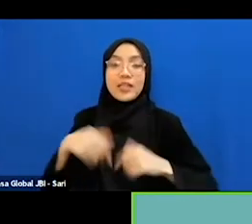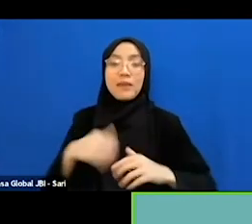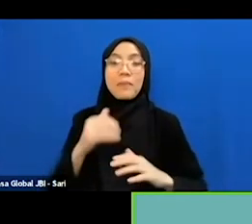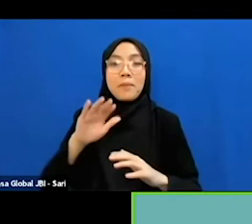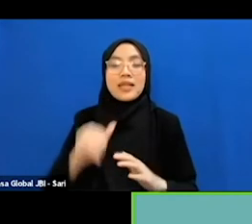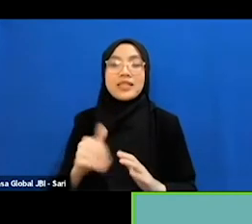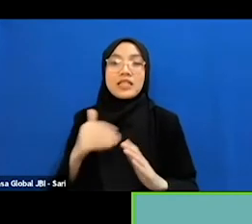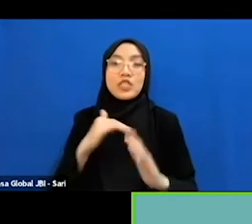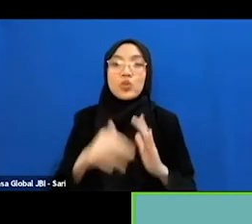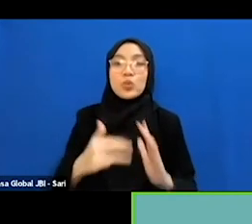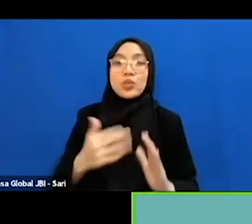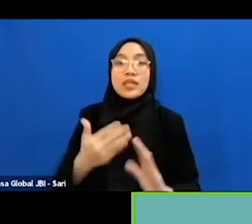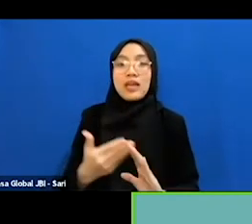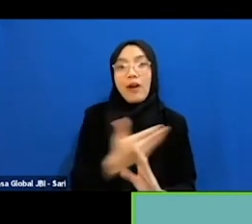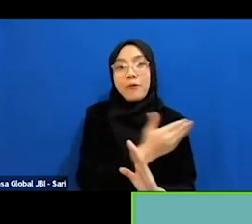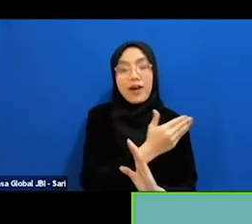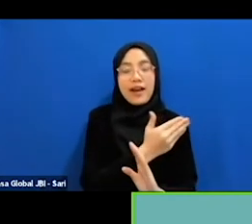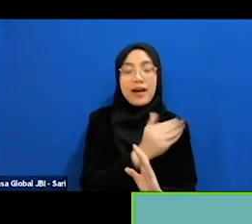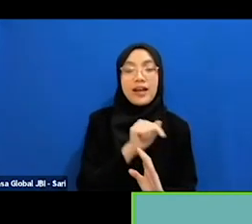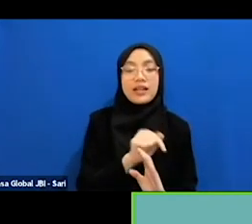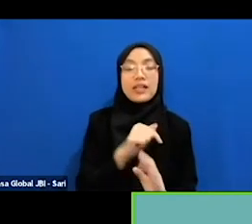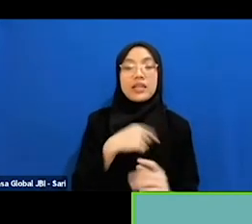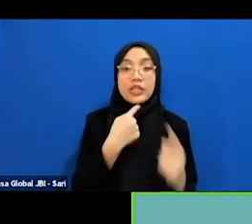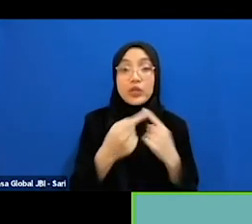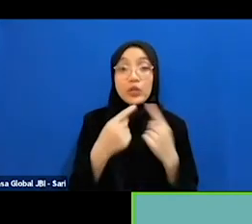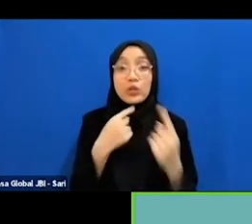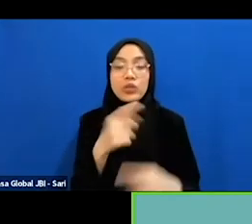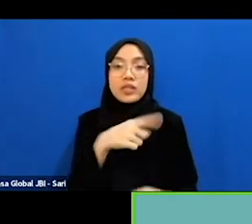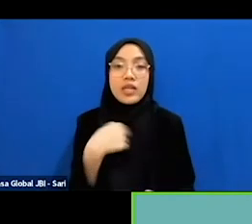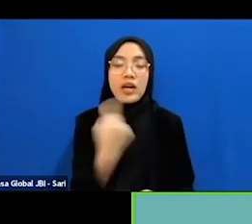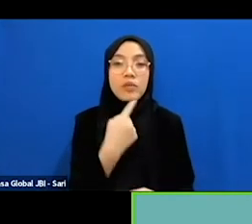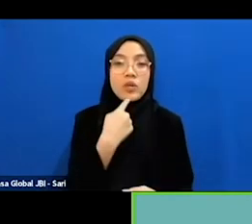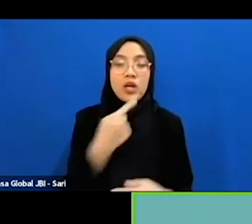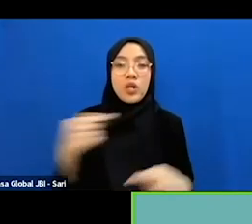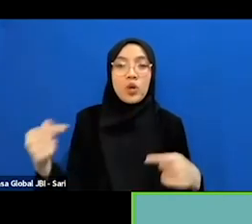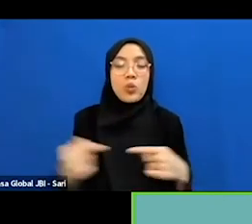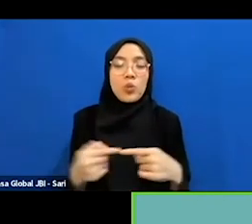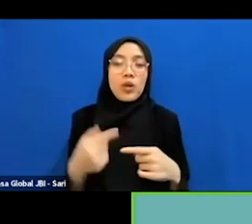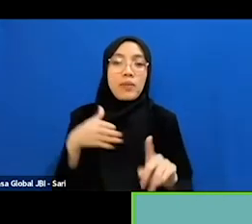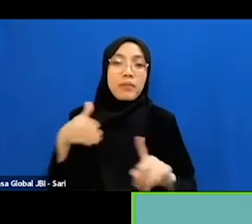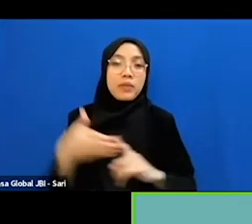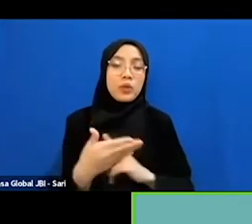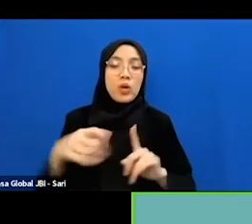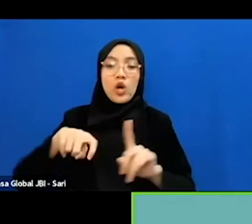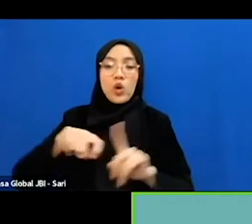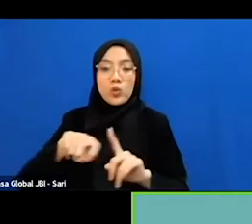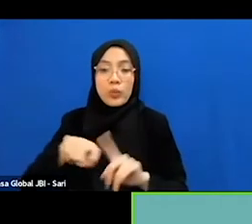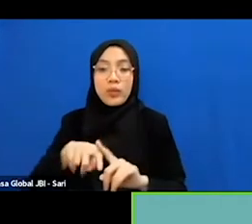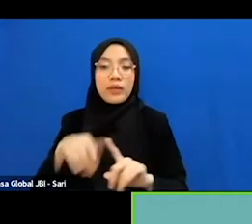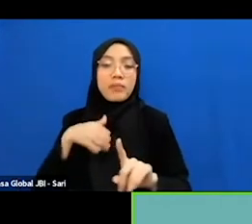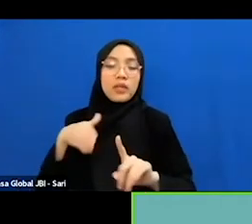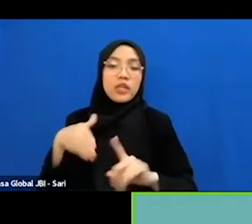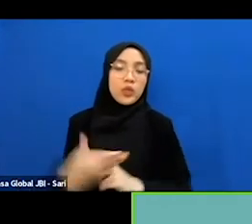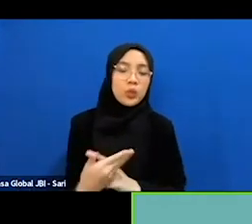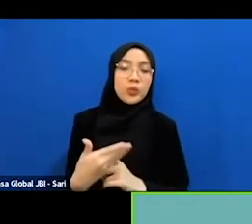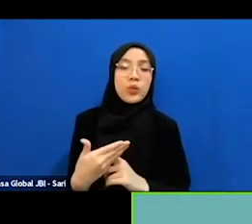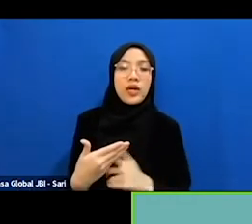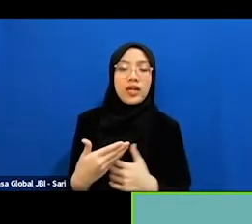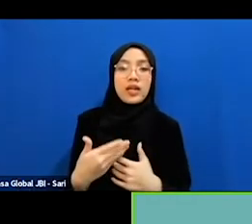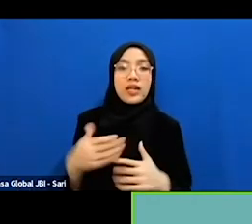awal saja dan tentunya diskusi kami tentang kaitan antara perlindungan konsumen dan kebingungan